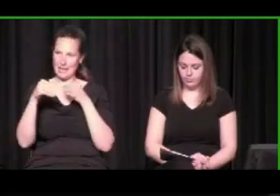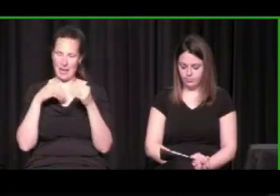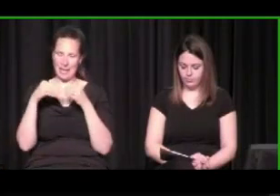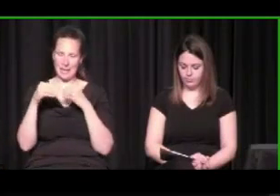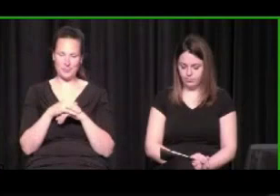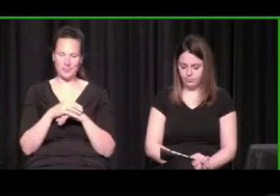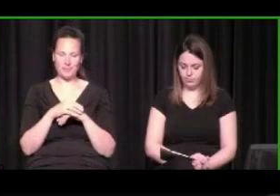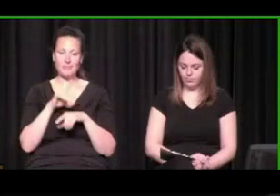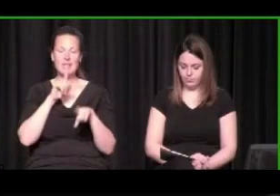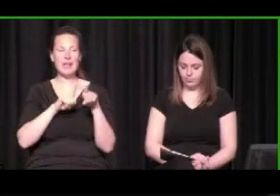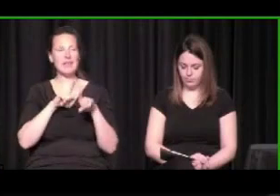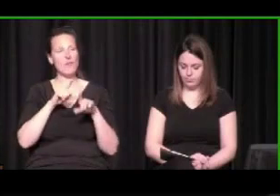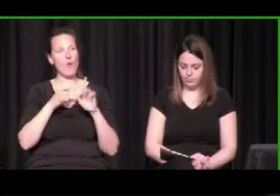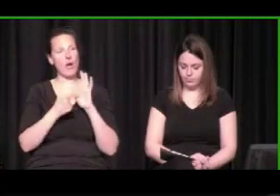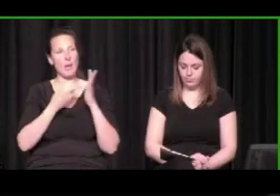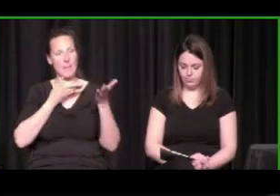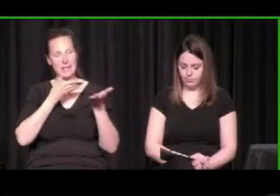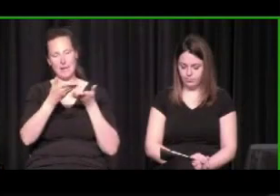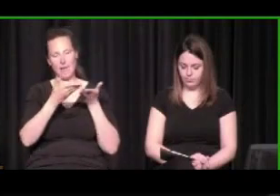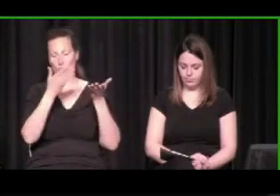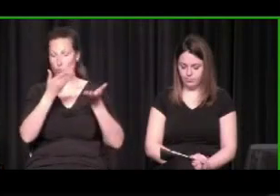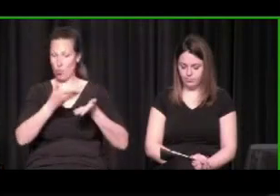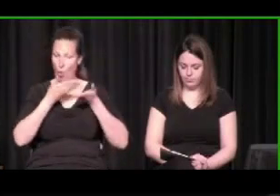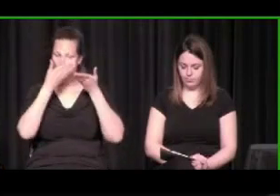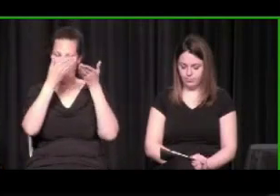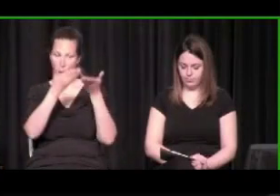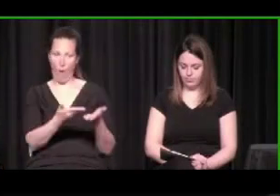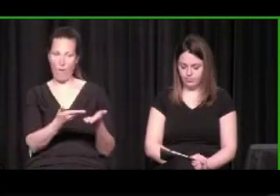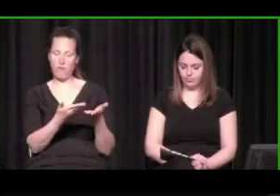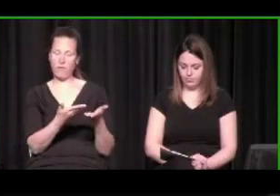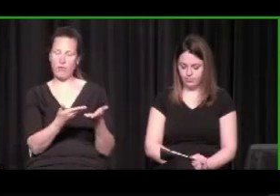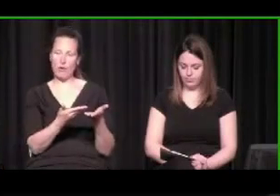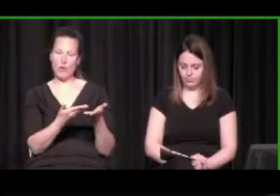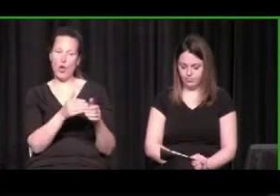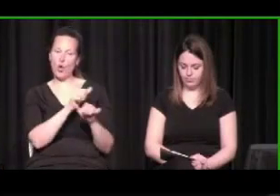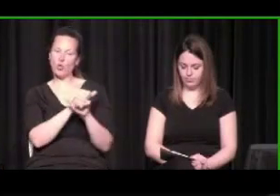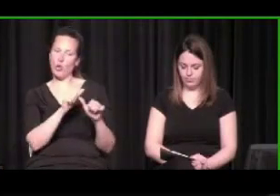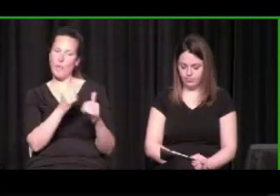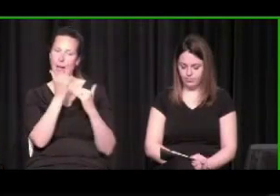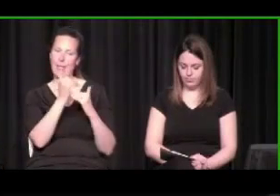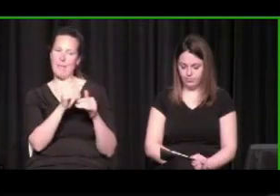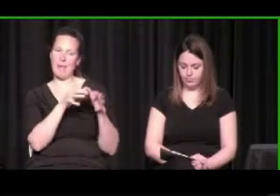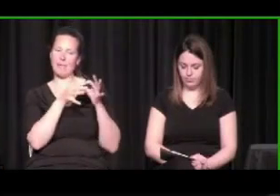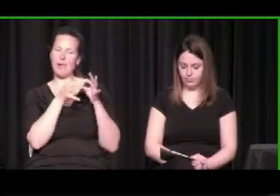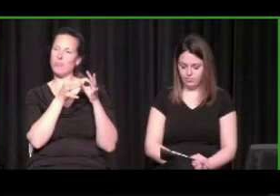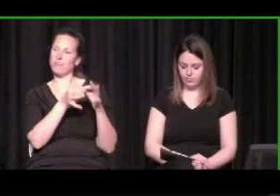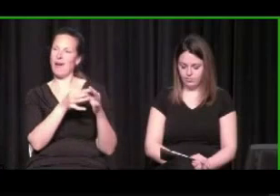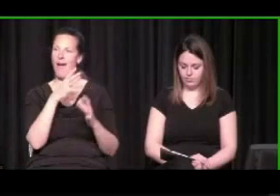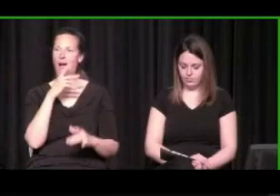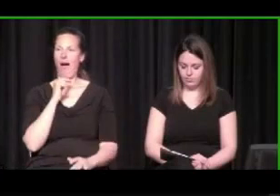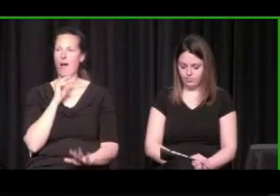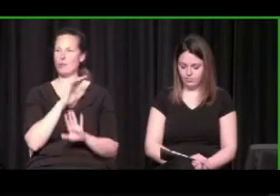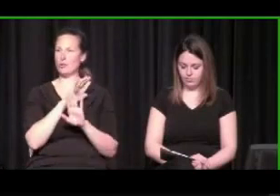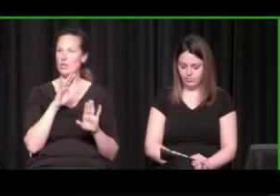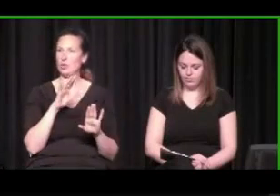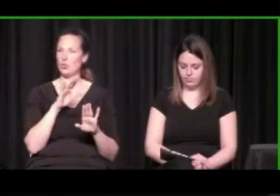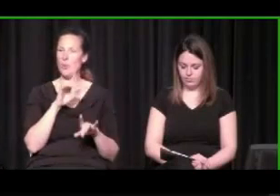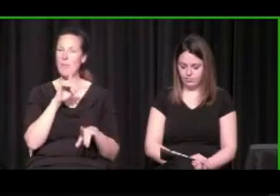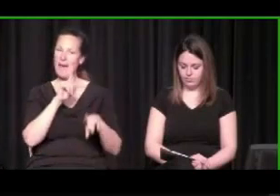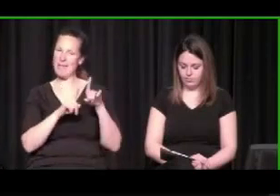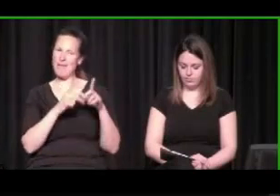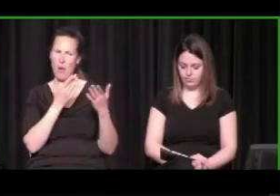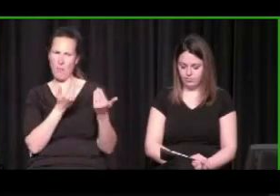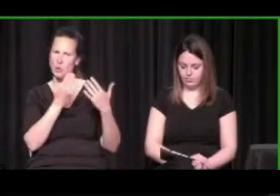certains services sont offerts en fonction finalement de l'âge de la personne et non pas simplement en fonction de leurs